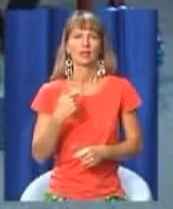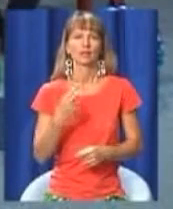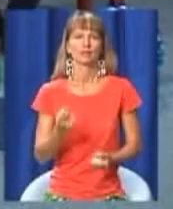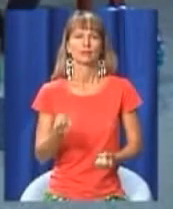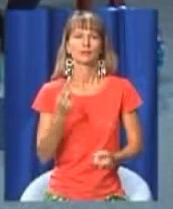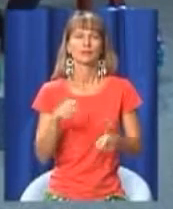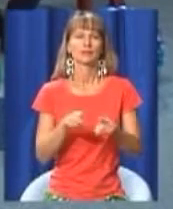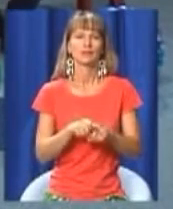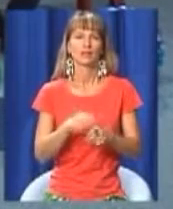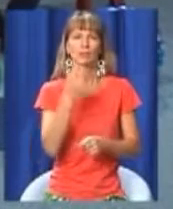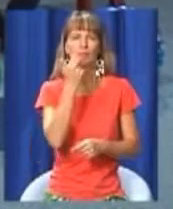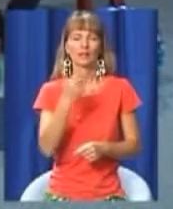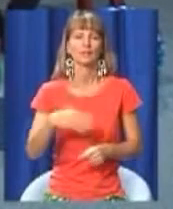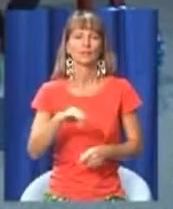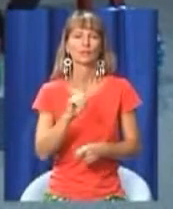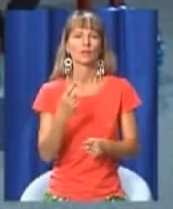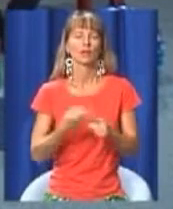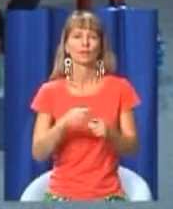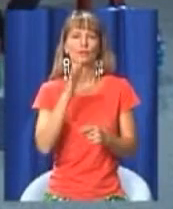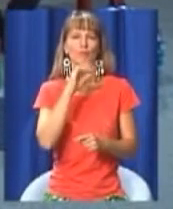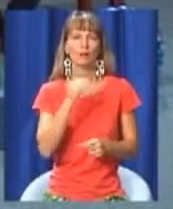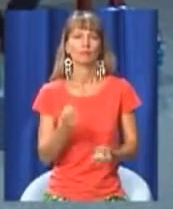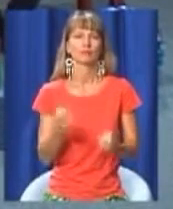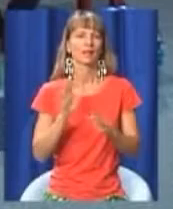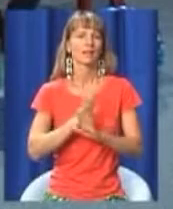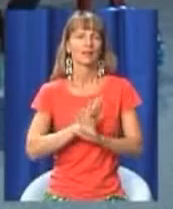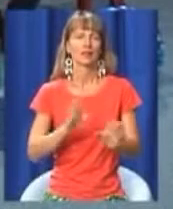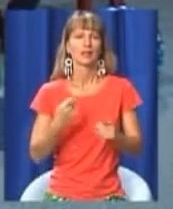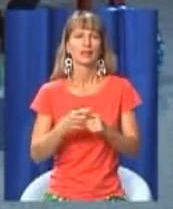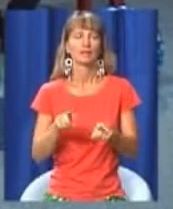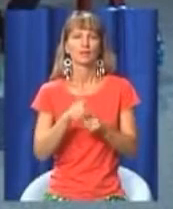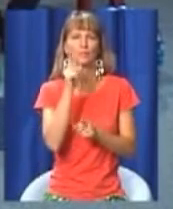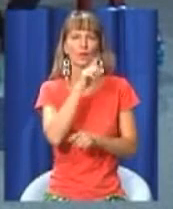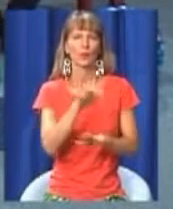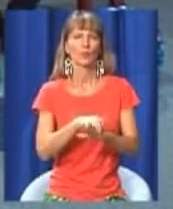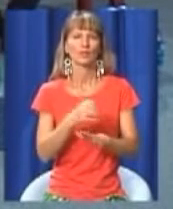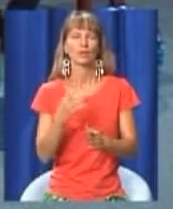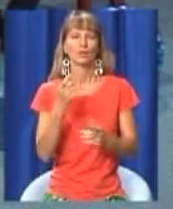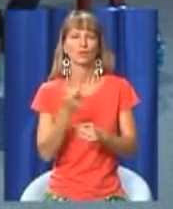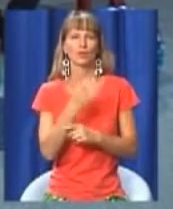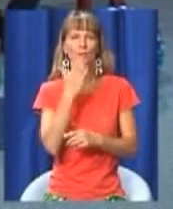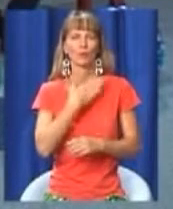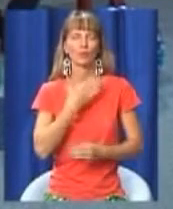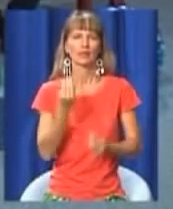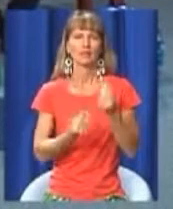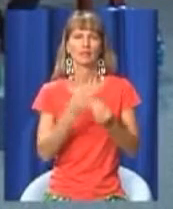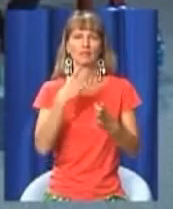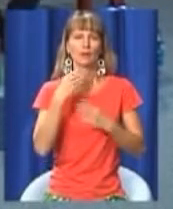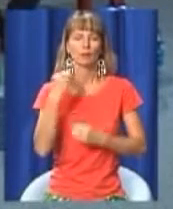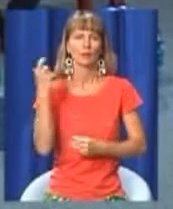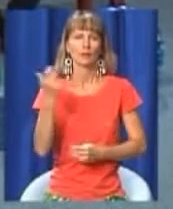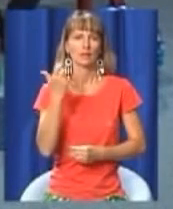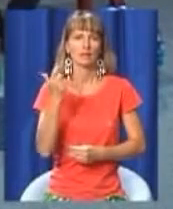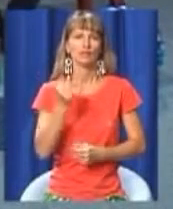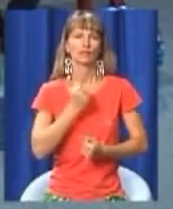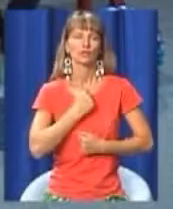так, дійсно, начебто звикли всі, що то собака, виявляється зовсім ні. Це такий милесенький котик, який дуже полюбляє гратися зі своїм господарем.